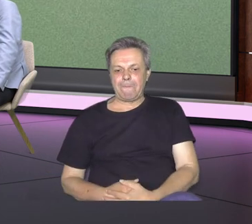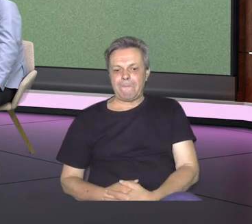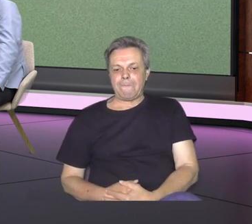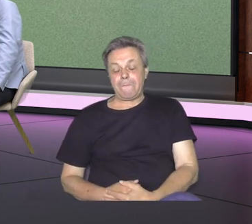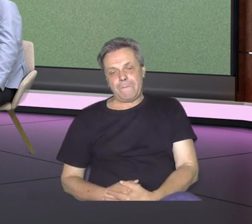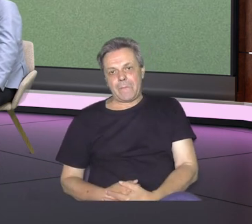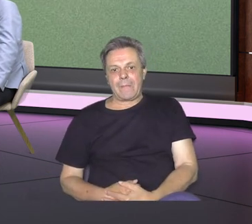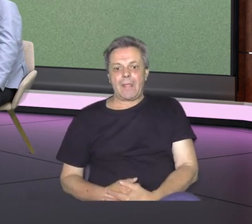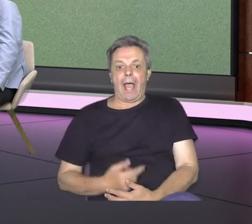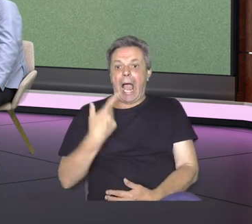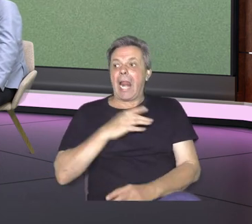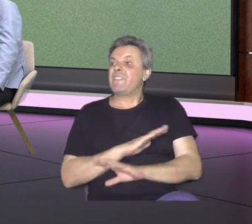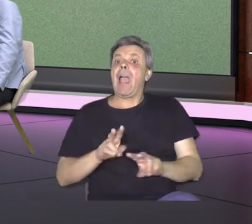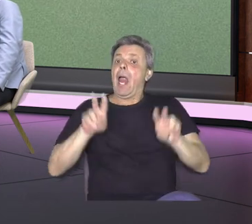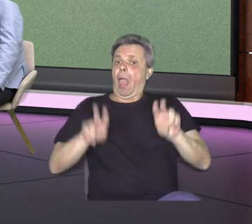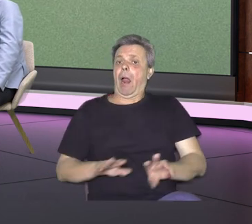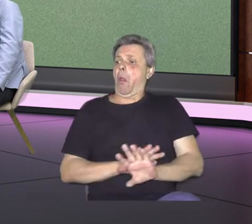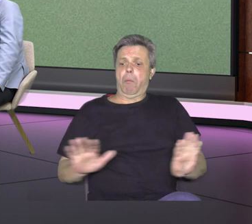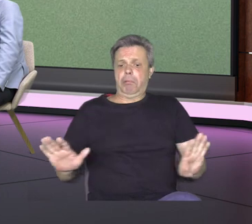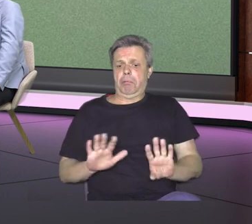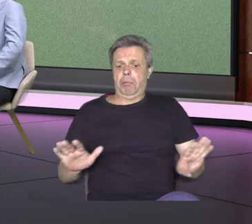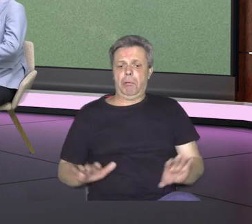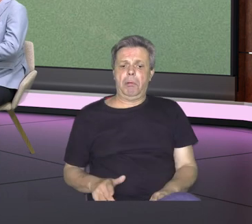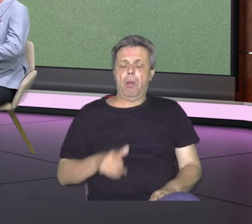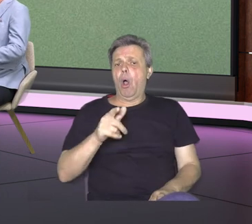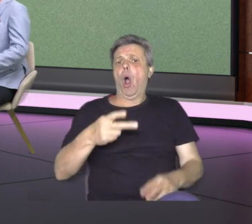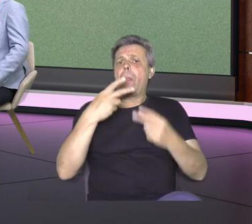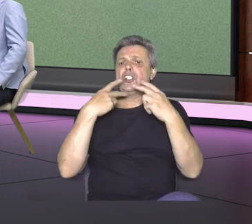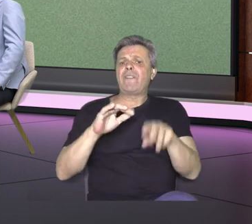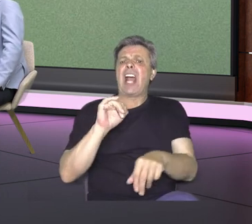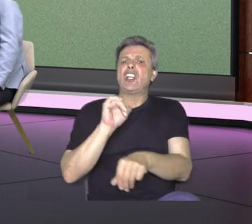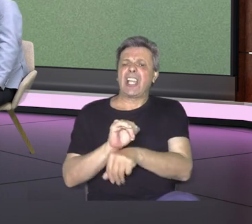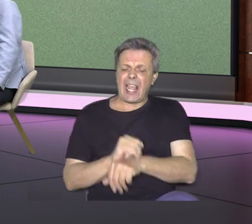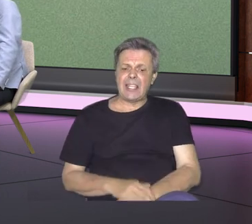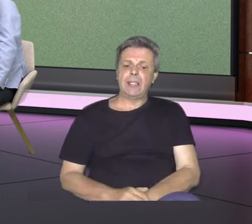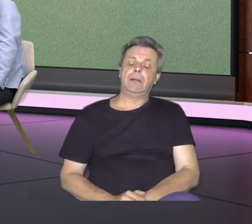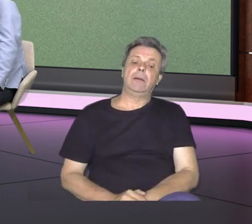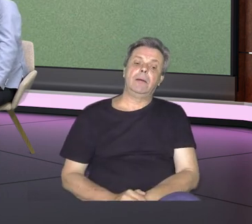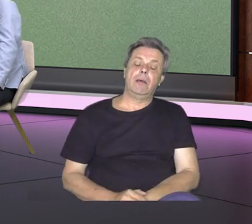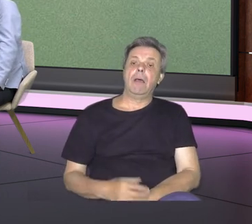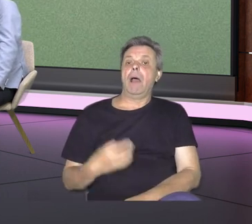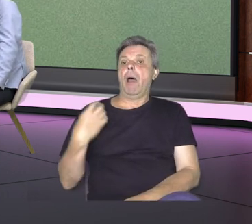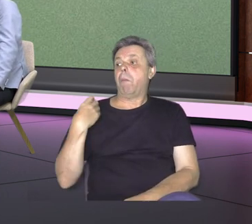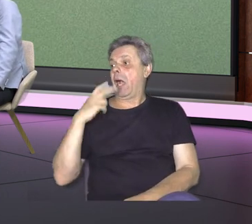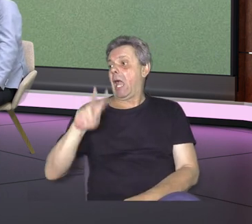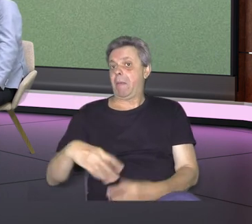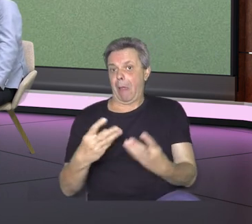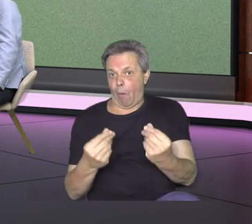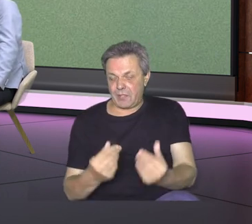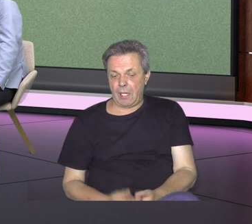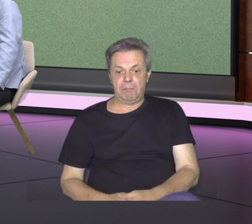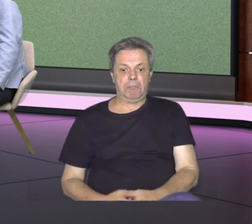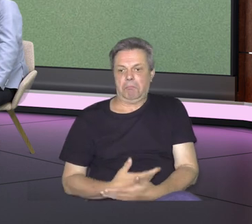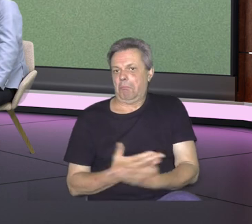Dakle, ali sve je lege artis. Da. Dakle, oni će vraćati kredit, banka sad ima